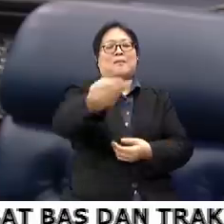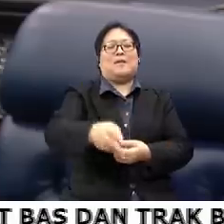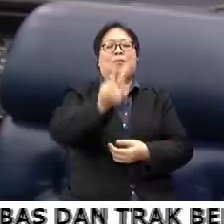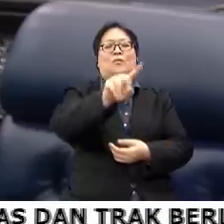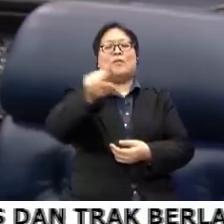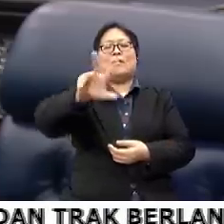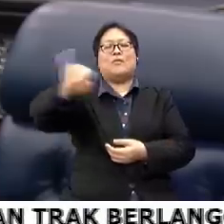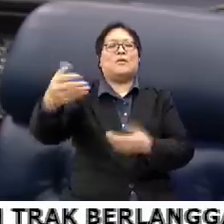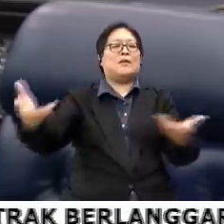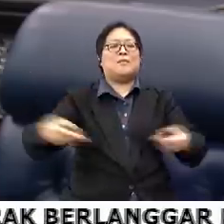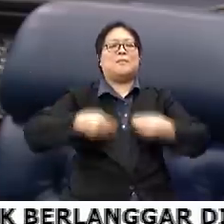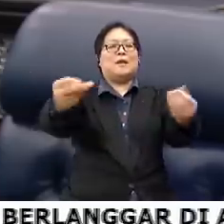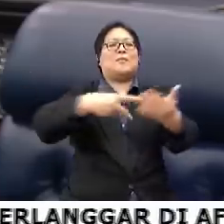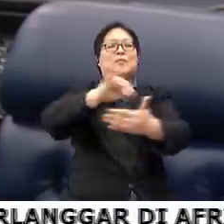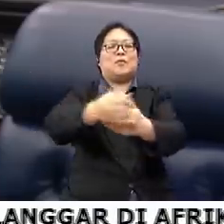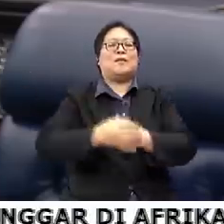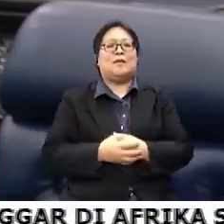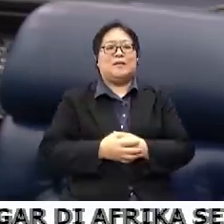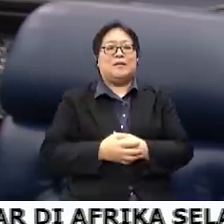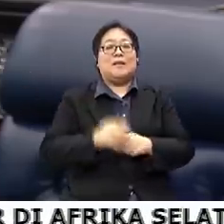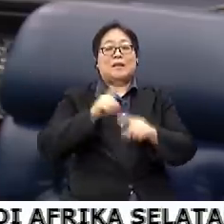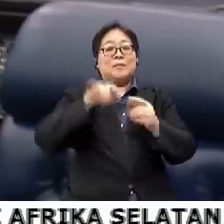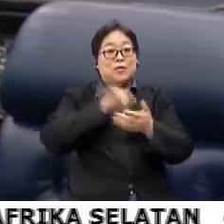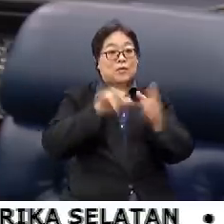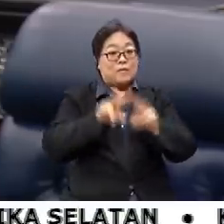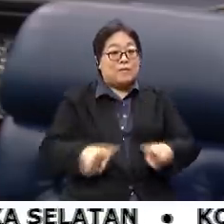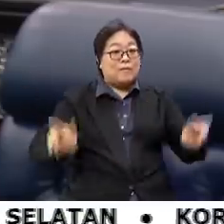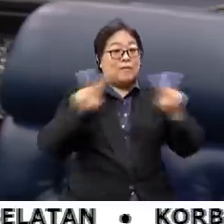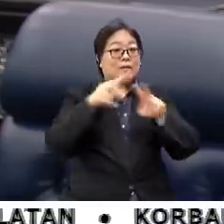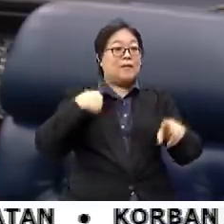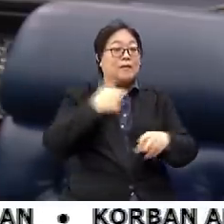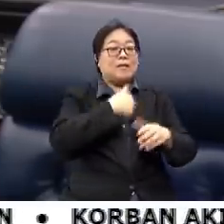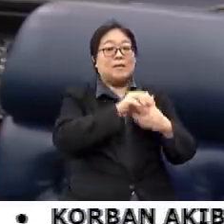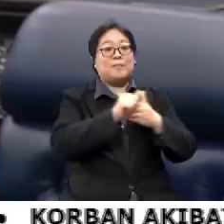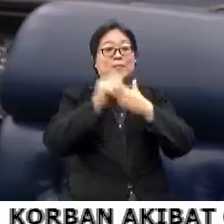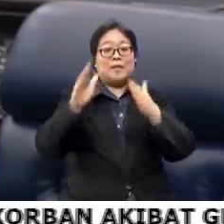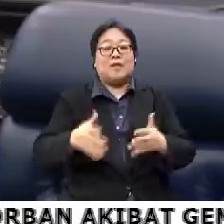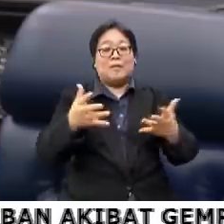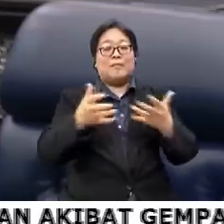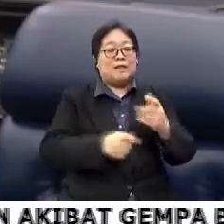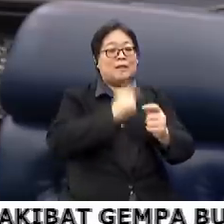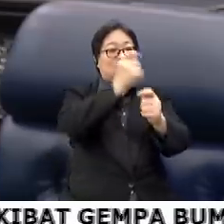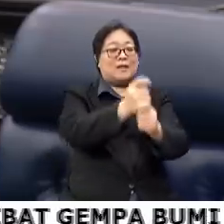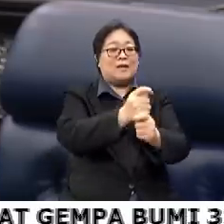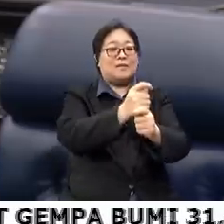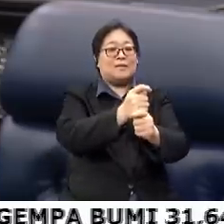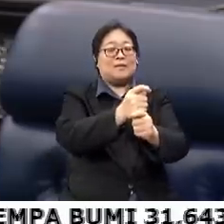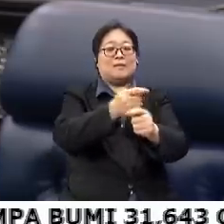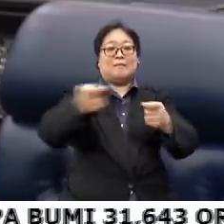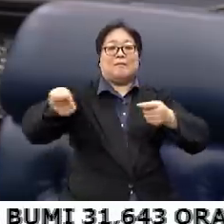2-3 juta. Ya, saya bagi you project after this. Adakah ini nilai-nilai kita selaku pemimpin? Nak kekal dalam jawatan